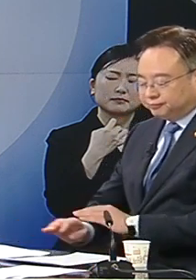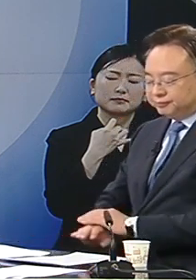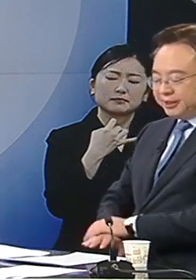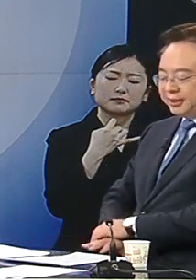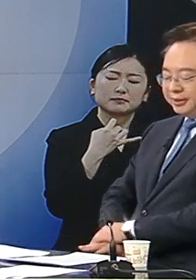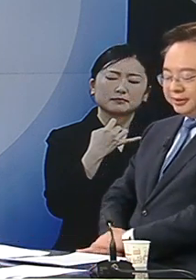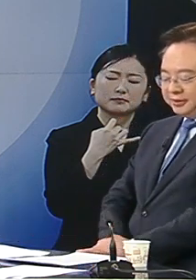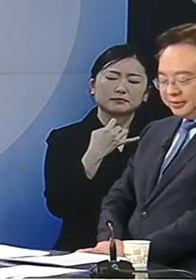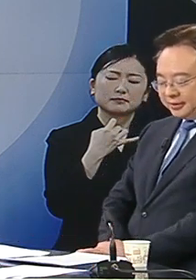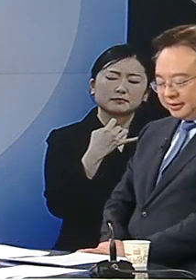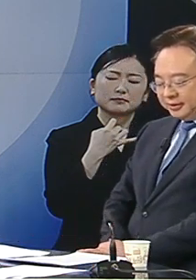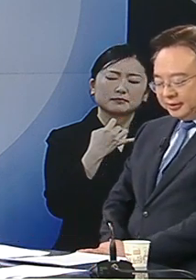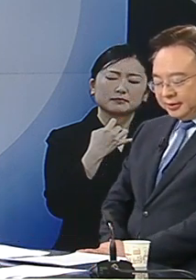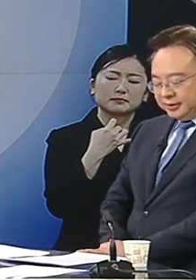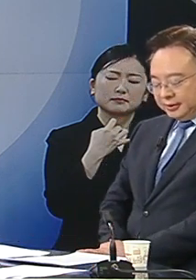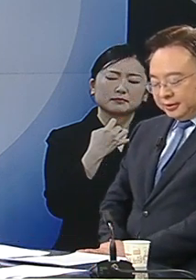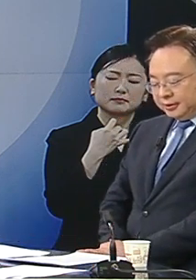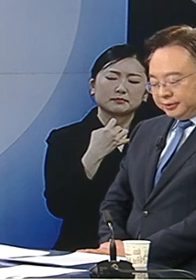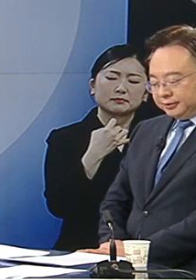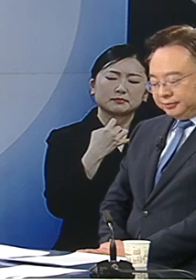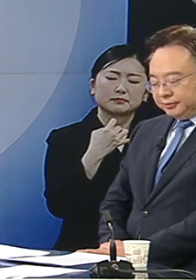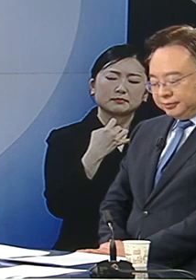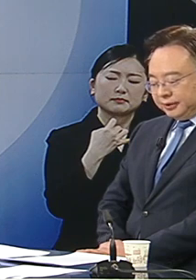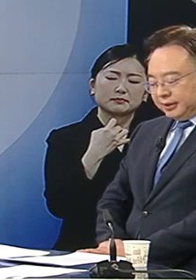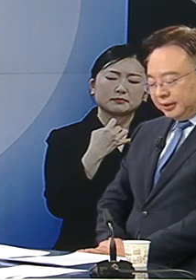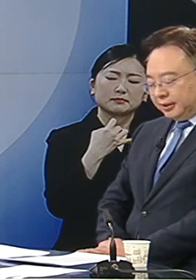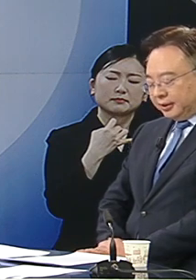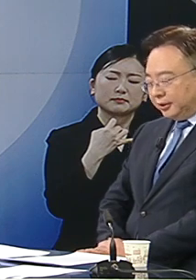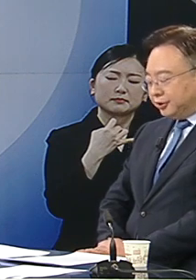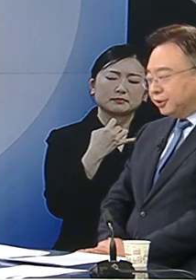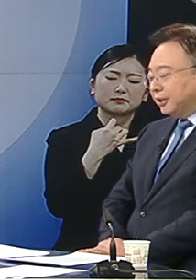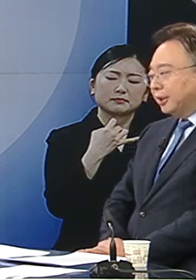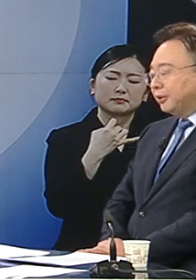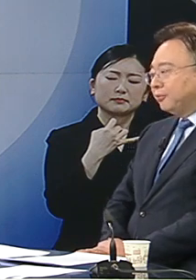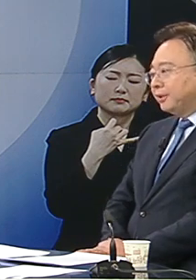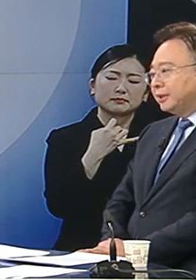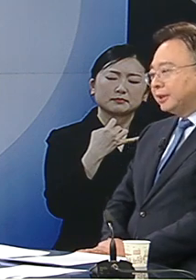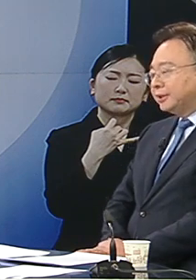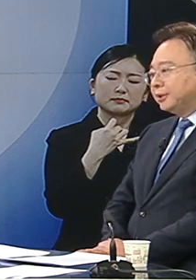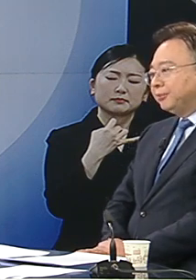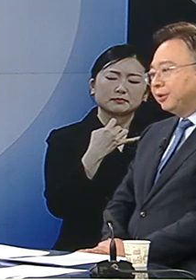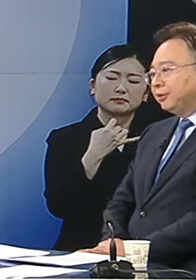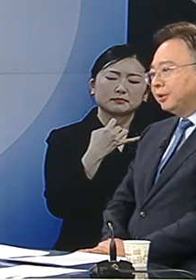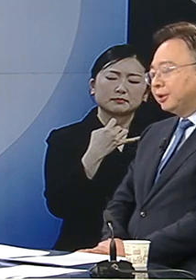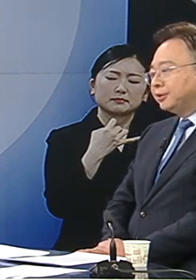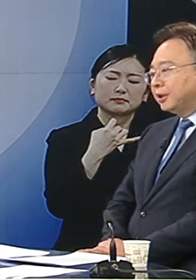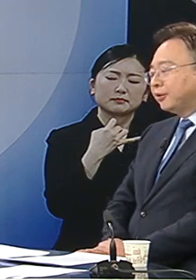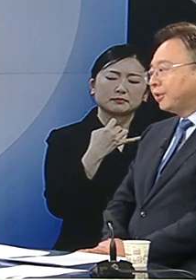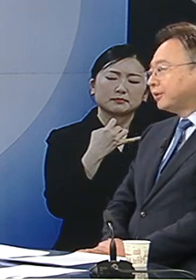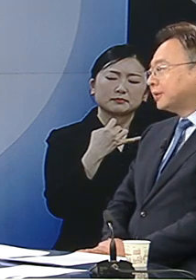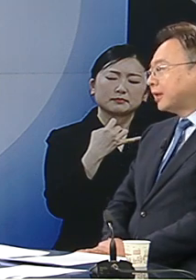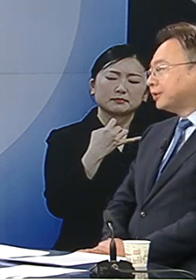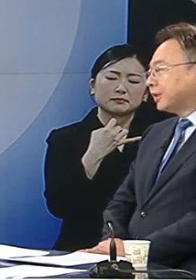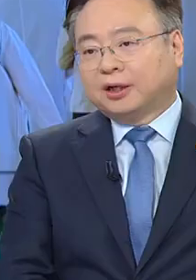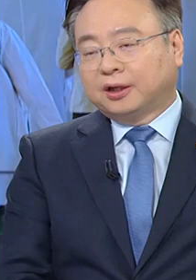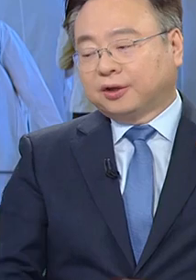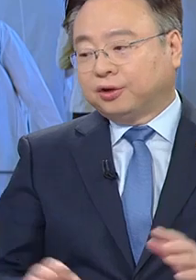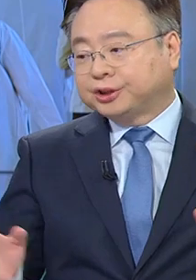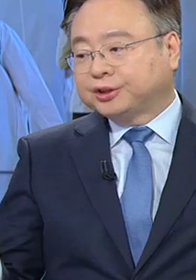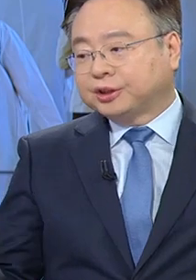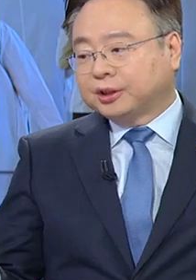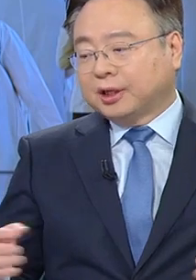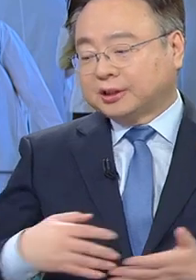사람이 있느냐, 네. 이 교육의 문제가 해결될 수 있느냐 이 부분이거든요. 예. 저희가 요번에 이제 2,000명을 결정하게 된 것은 아까